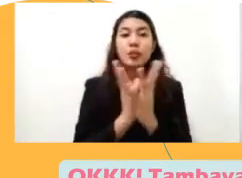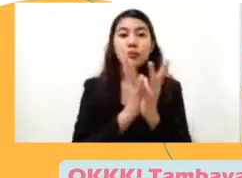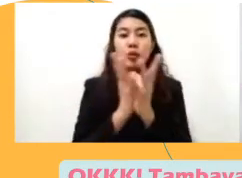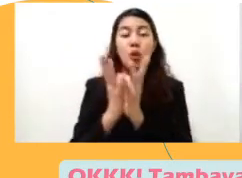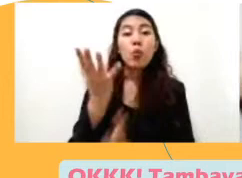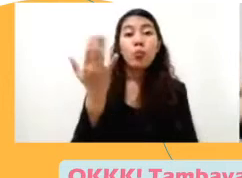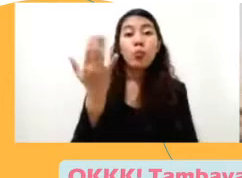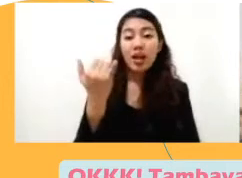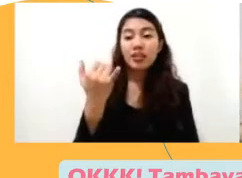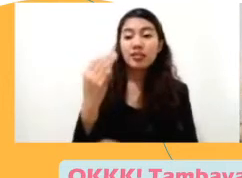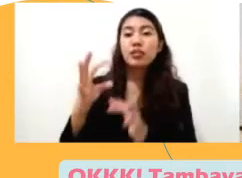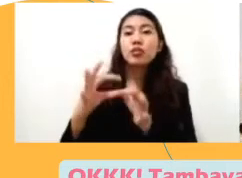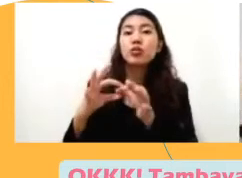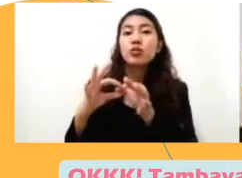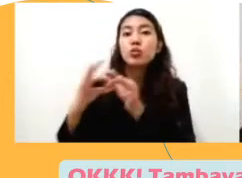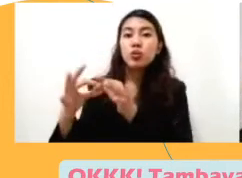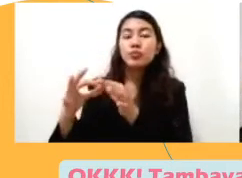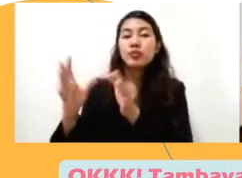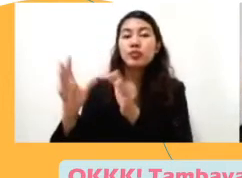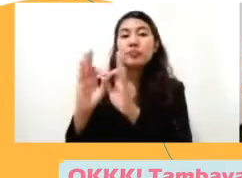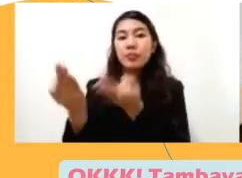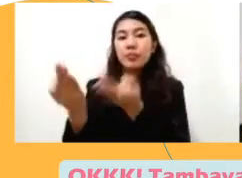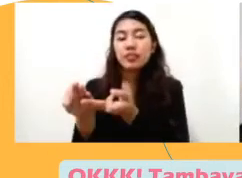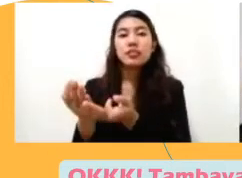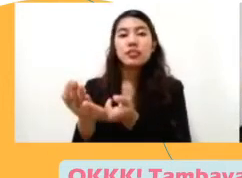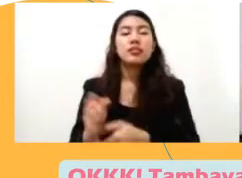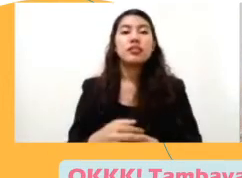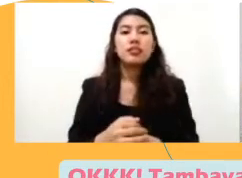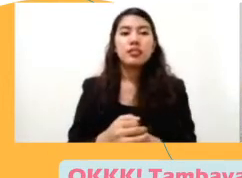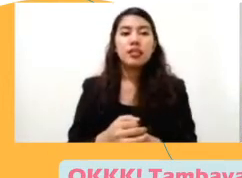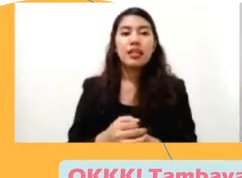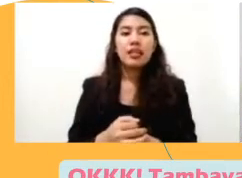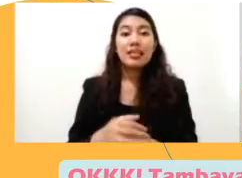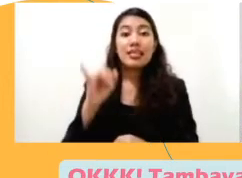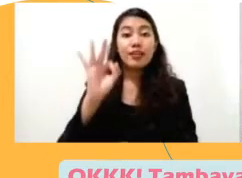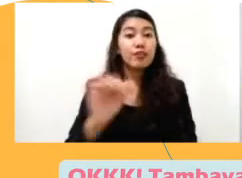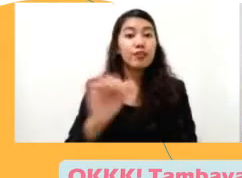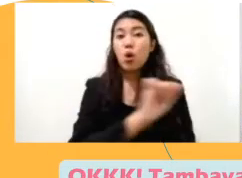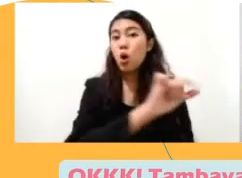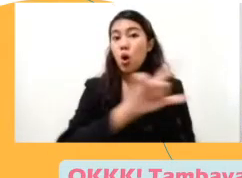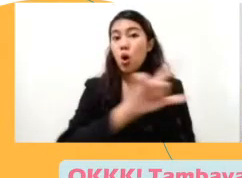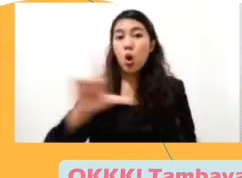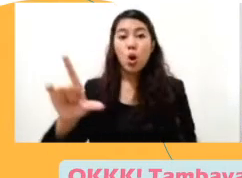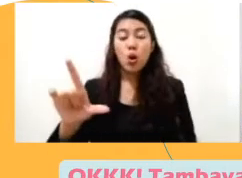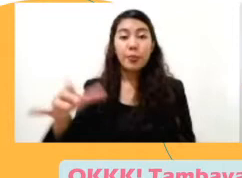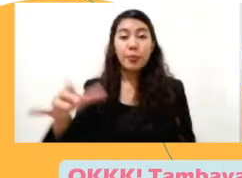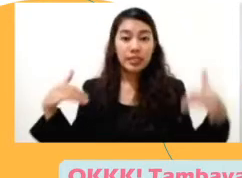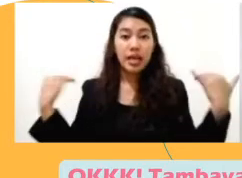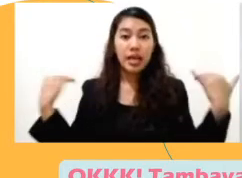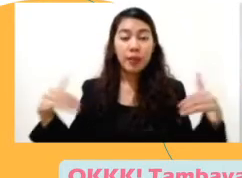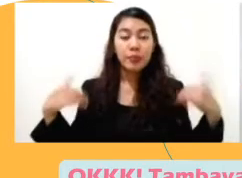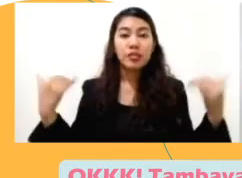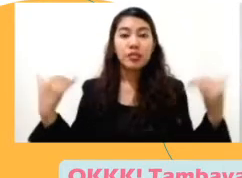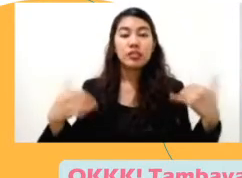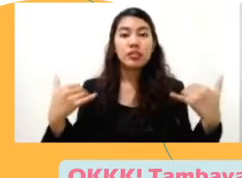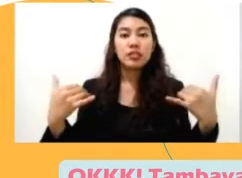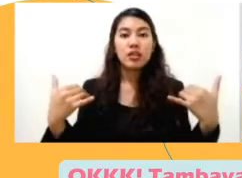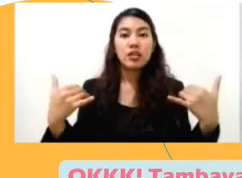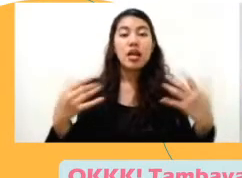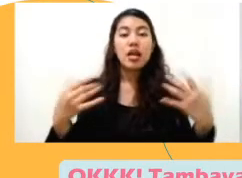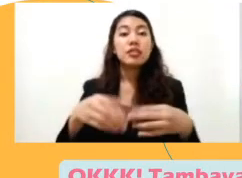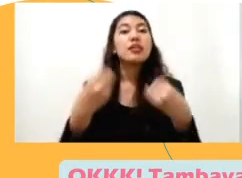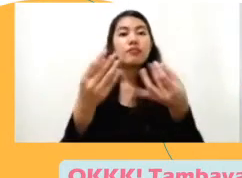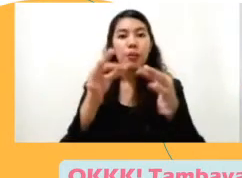to. At kung lahat ng kabataan ay may ganong pag-iisip na alam mo, alam nila